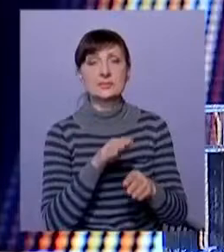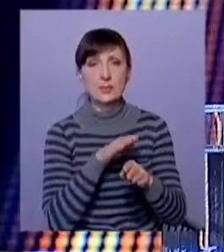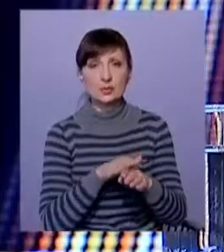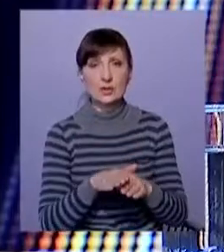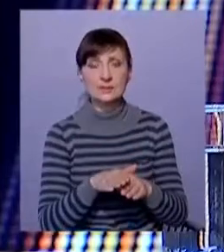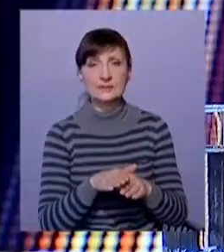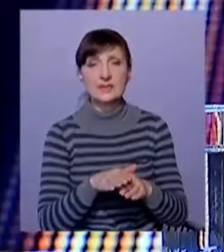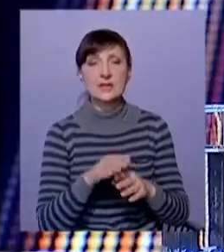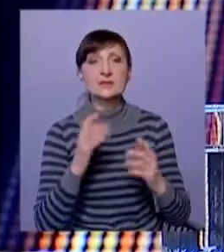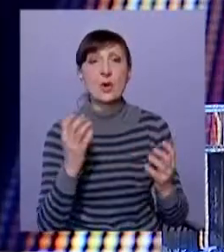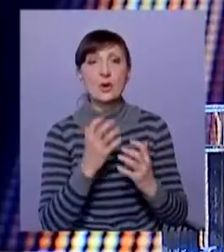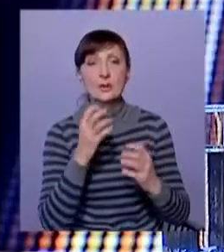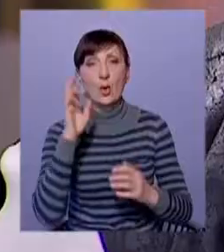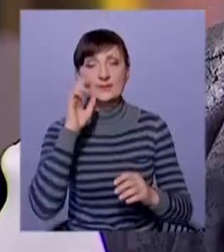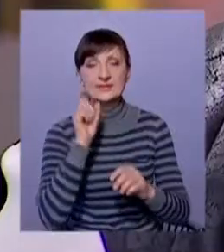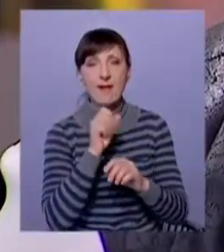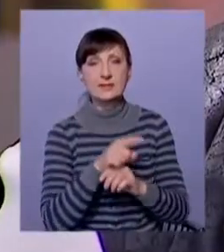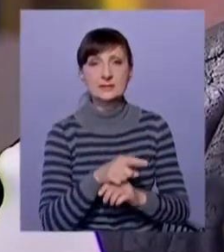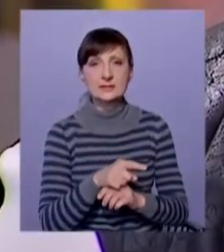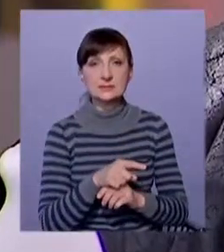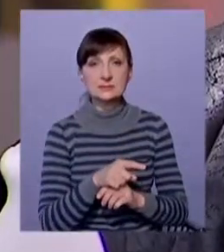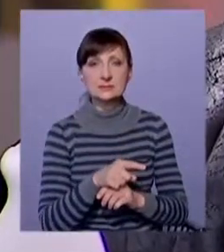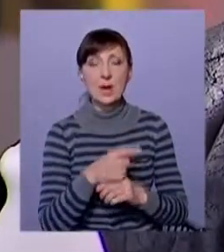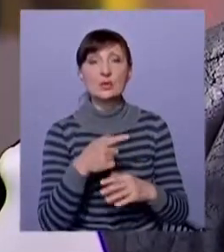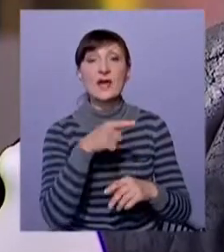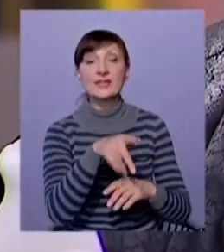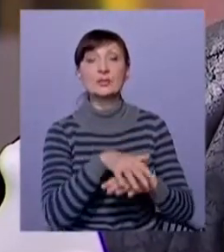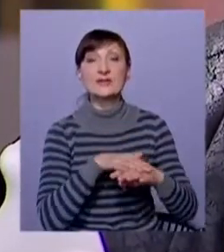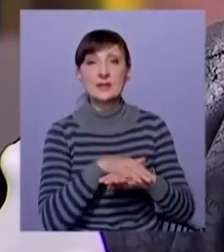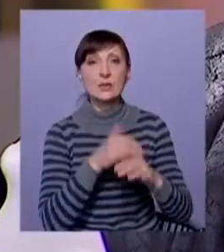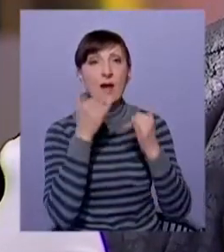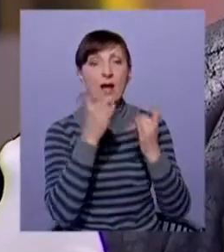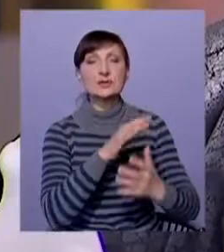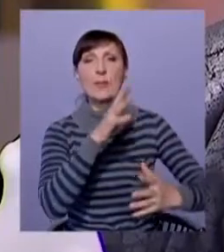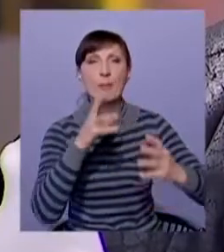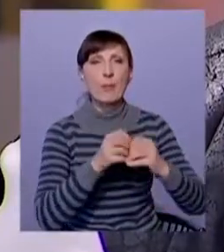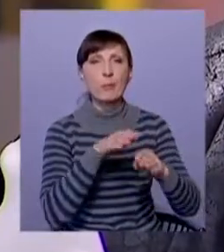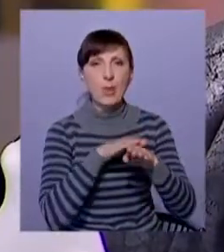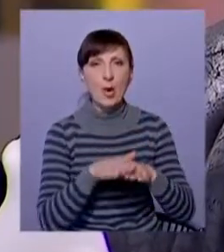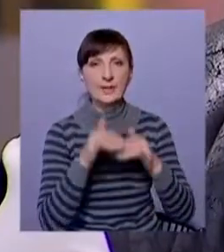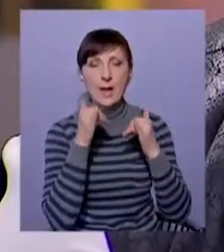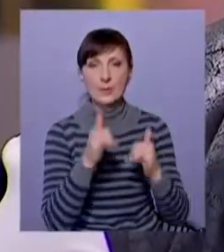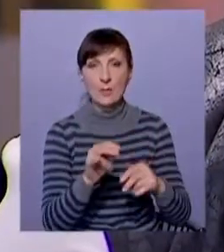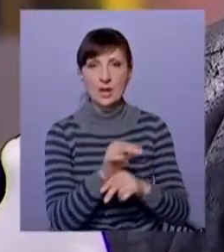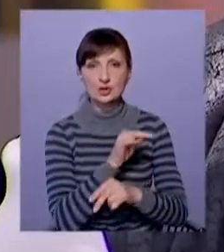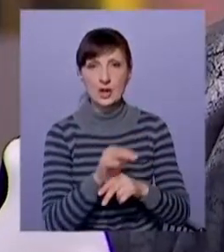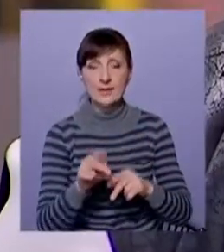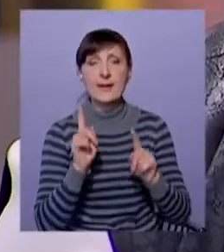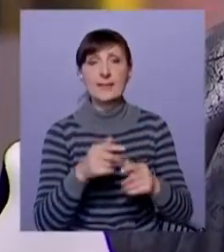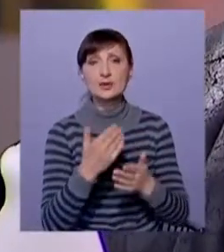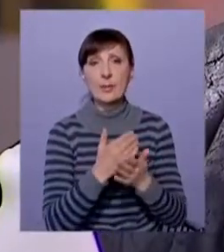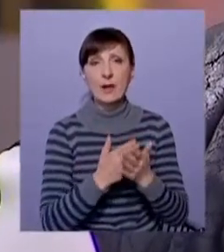Сохранением государственного заказа тоже в рамках государственного заказа. Это можно населению оказывать полный объем. То есть здесь и также идет, работает программа